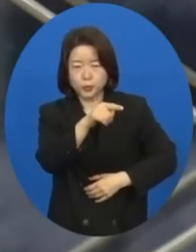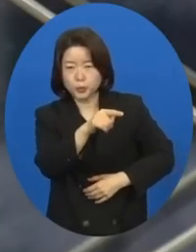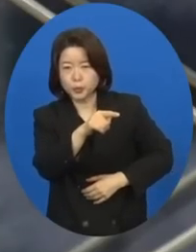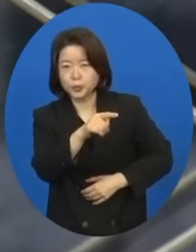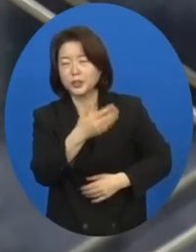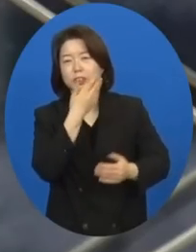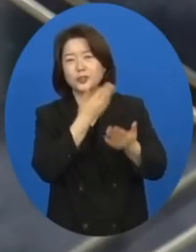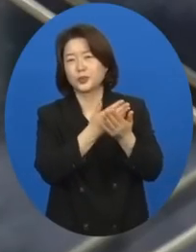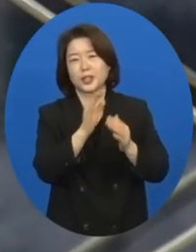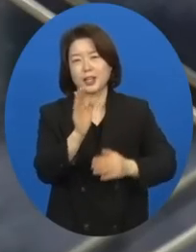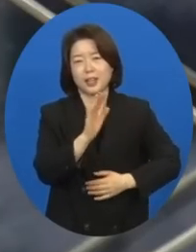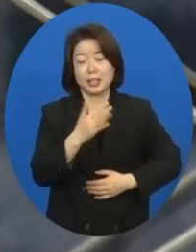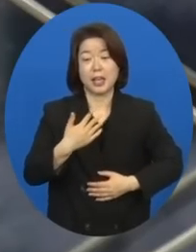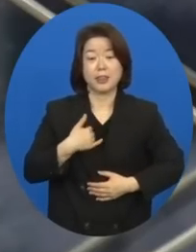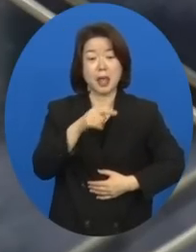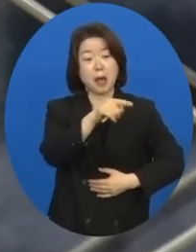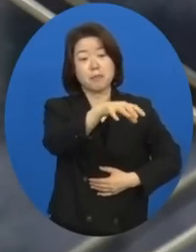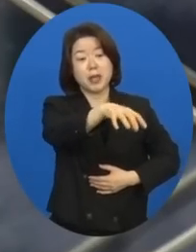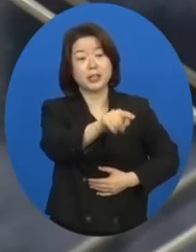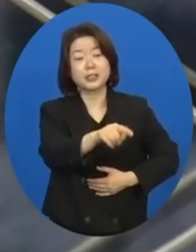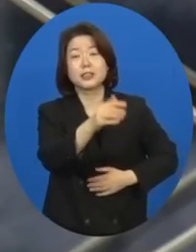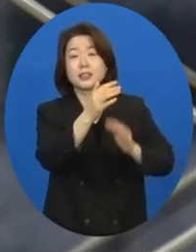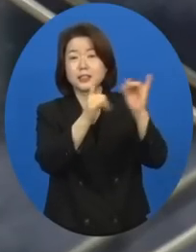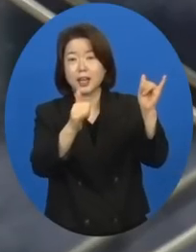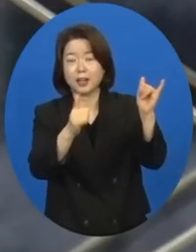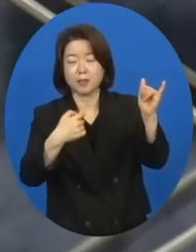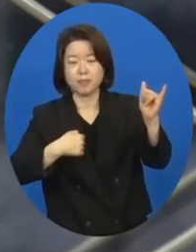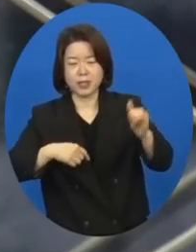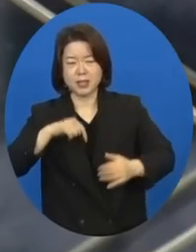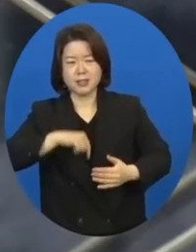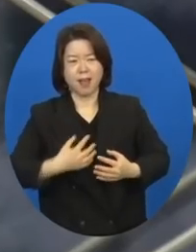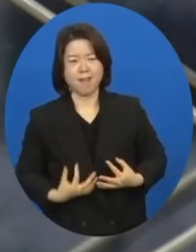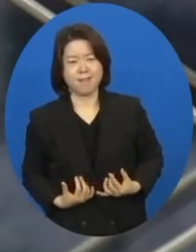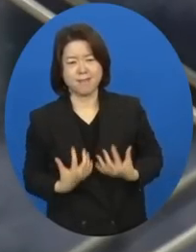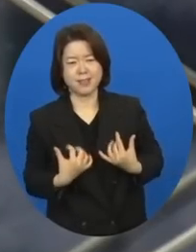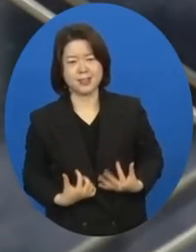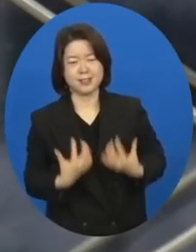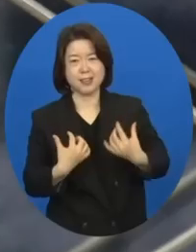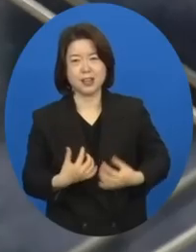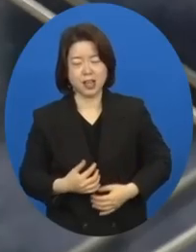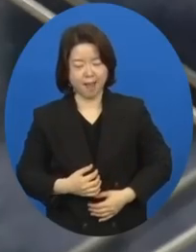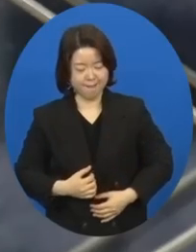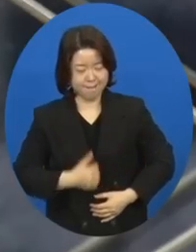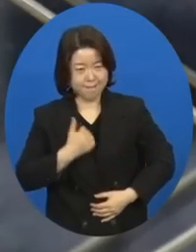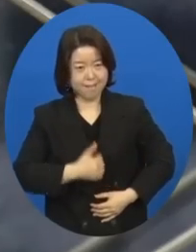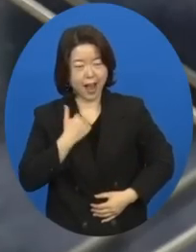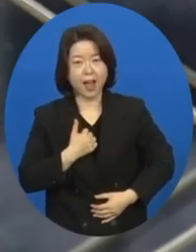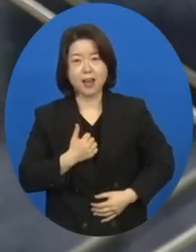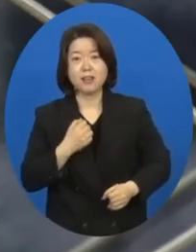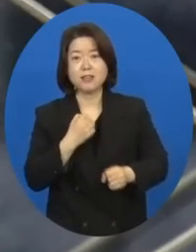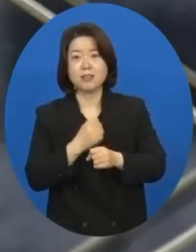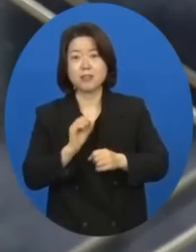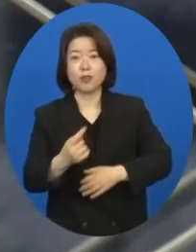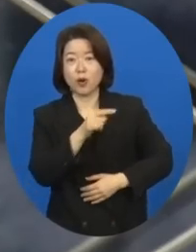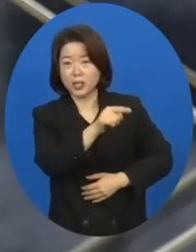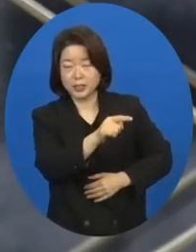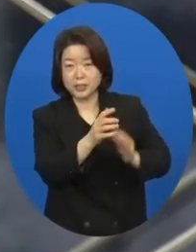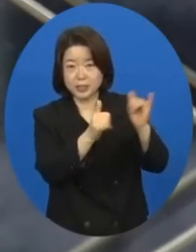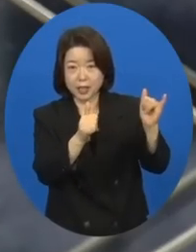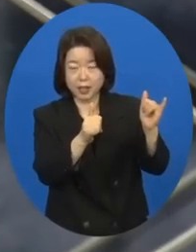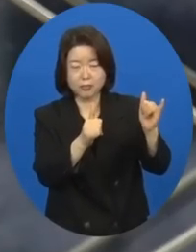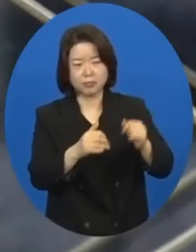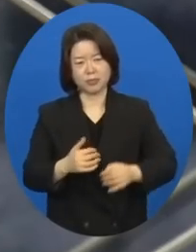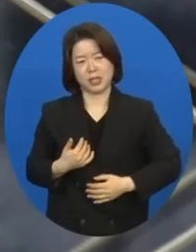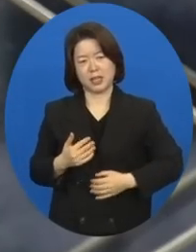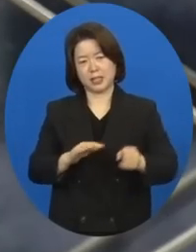않습니다. 내 앞에 있는 그 사람이 나의 속을 끓게 만들고 피가 거꾸로 솟게 만드는 그 사람이 내가 사랑할